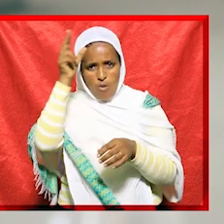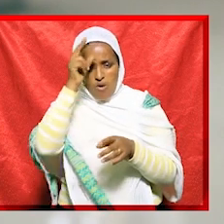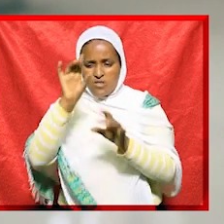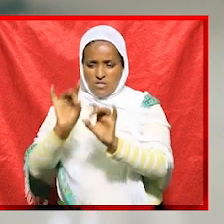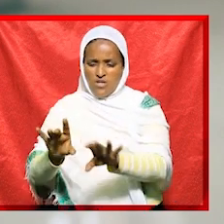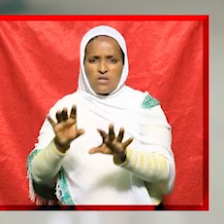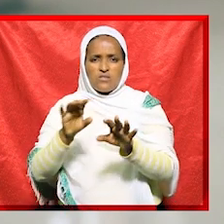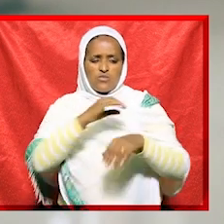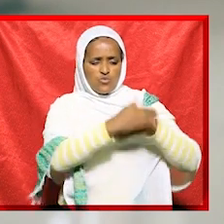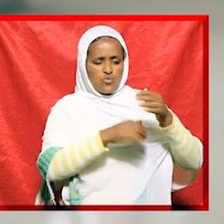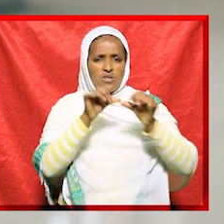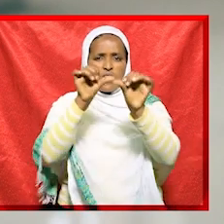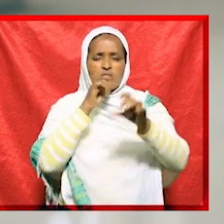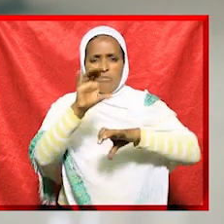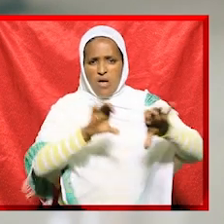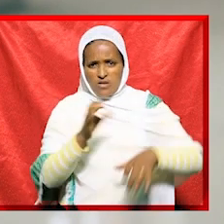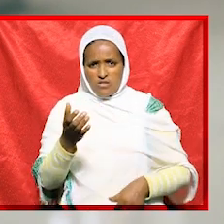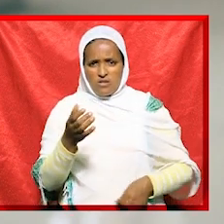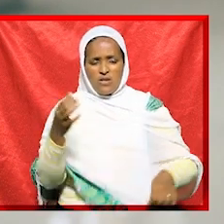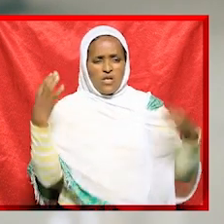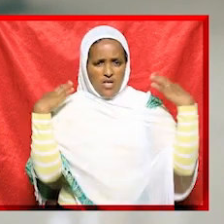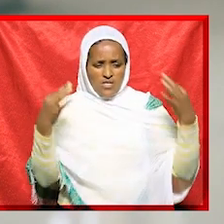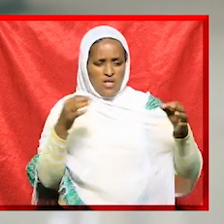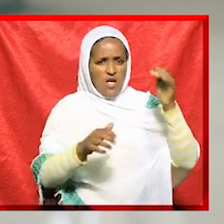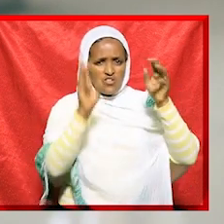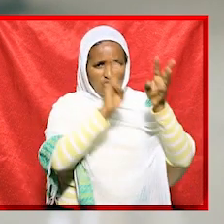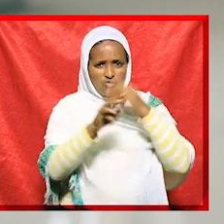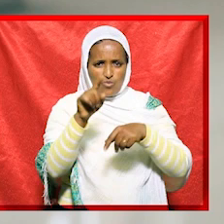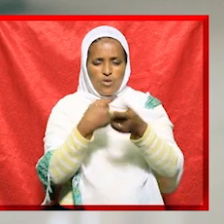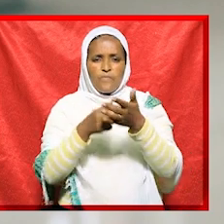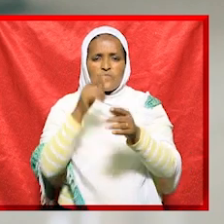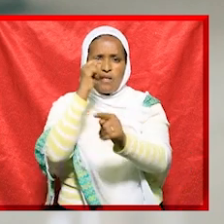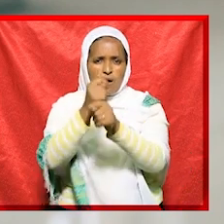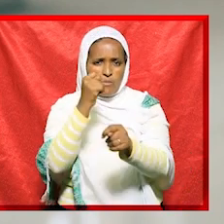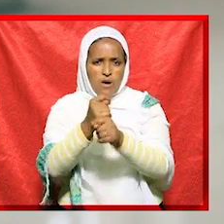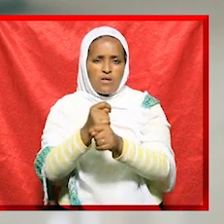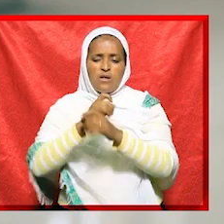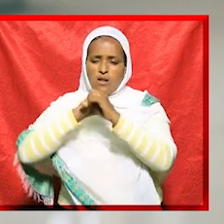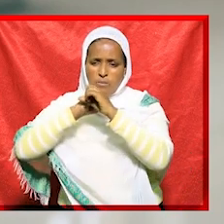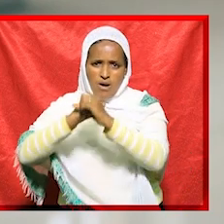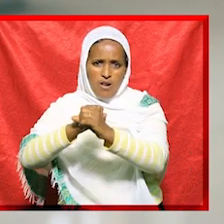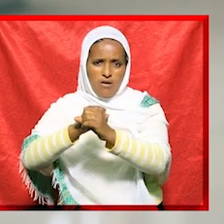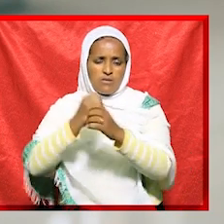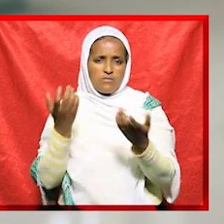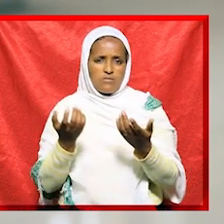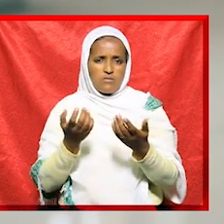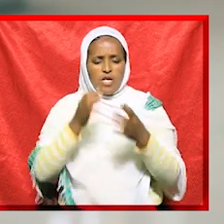የተጠላ፣ አጸያፊ፣ ትውልድ እንዳይቀጥል የሚያደርግ፣ የጤና ጠንቅ የሆነውን ይህንን እኩይ ተግባር